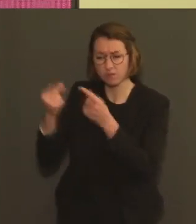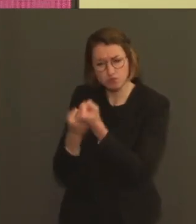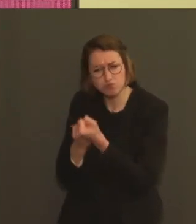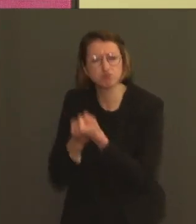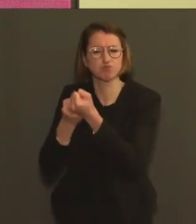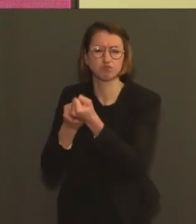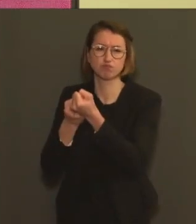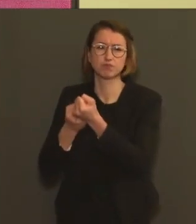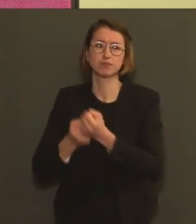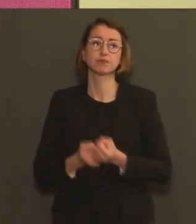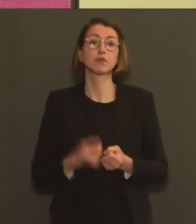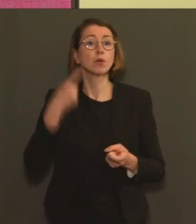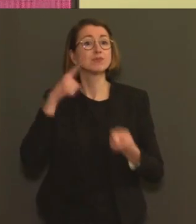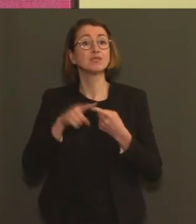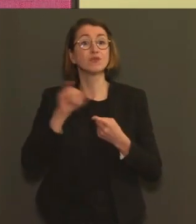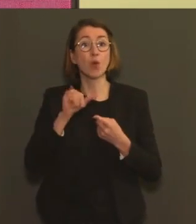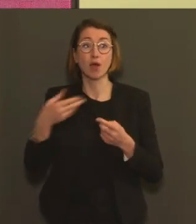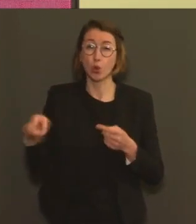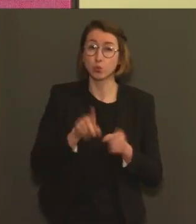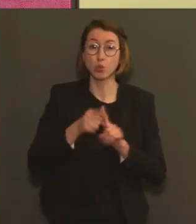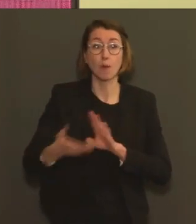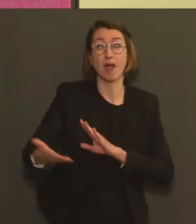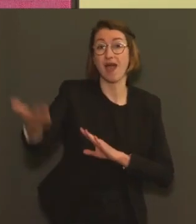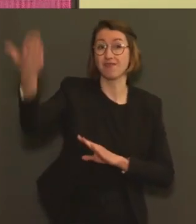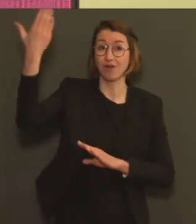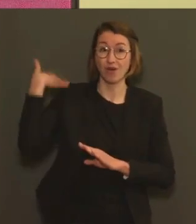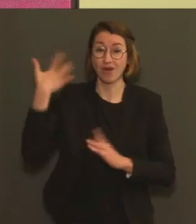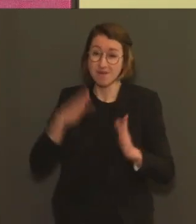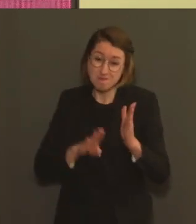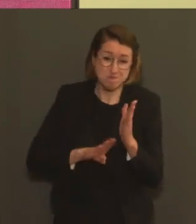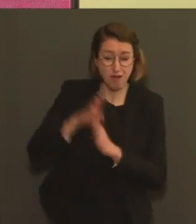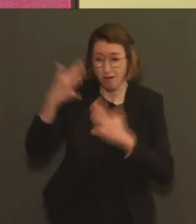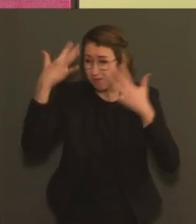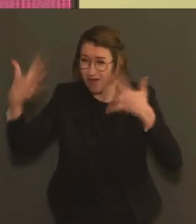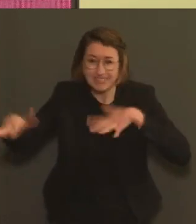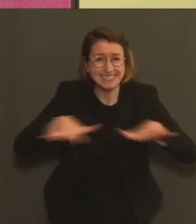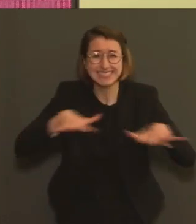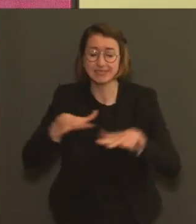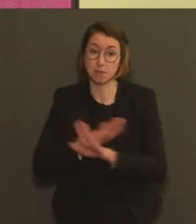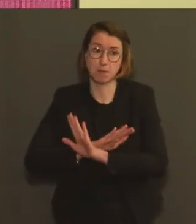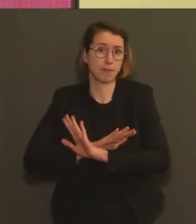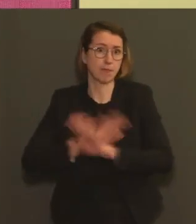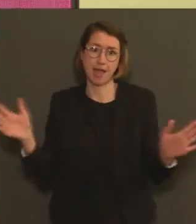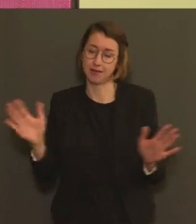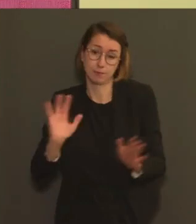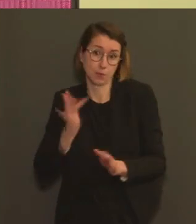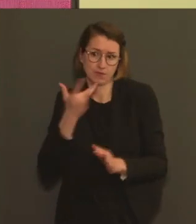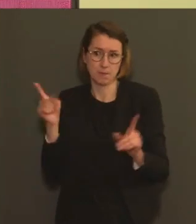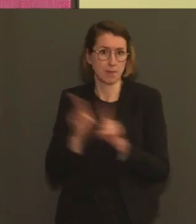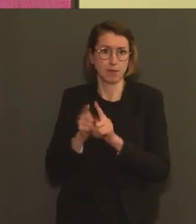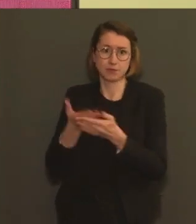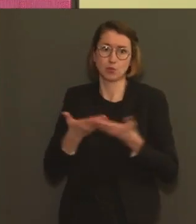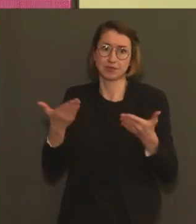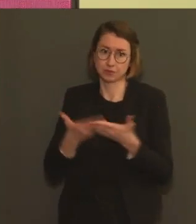une situation difficile comme on l'a connue dans la première et encore plus dans la deuxième vague. On